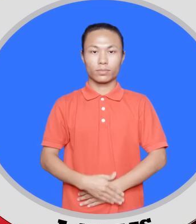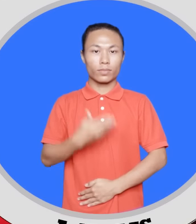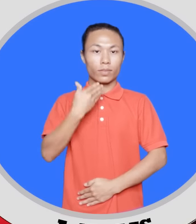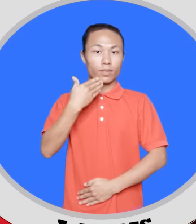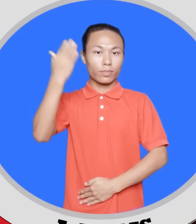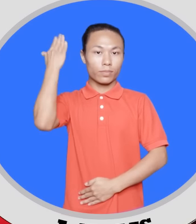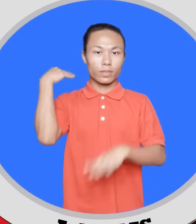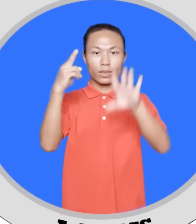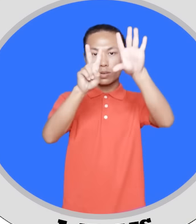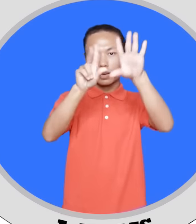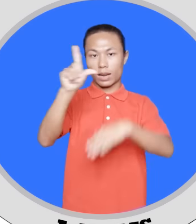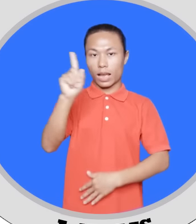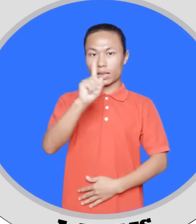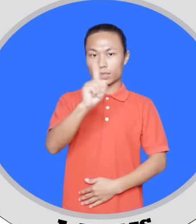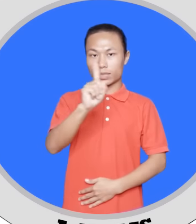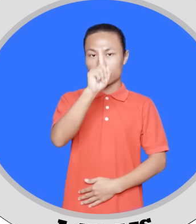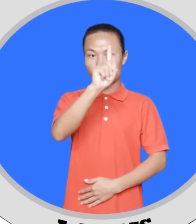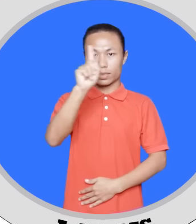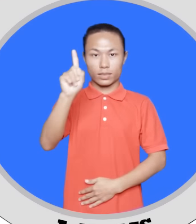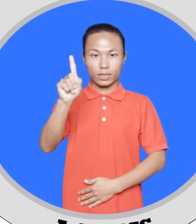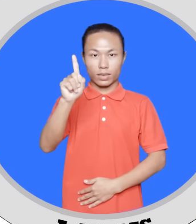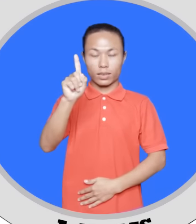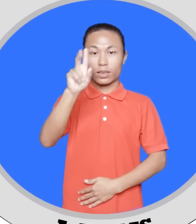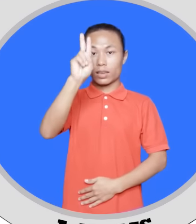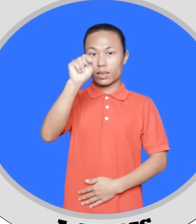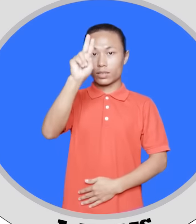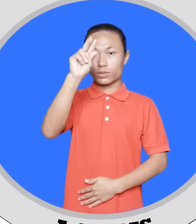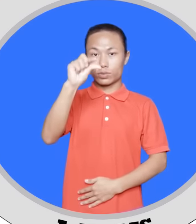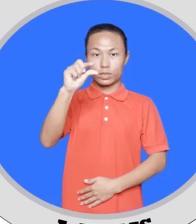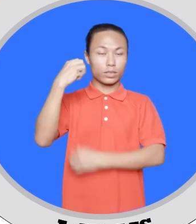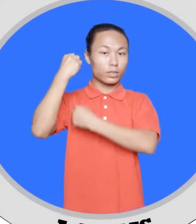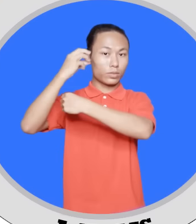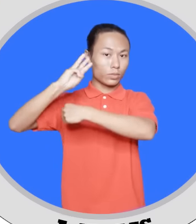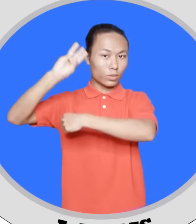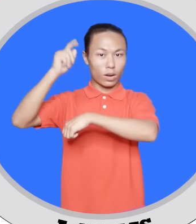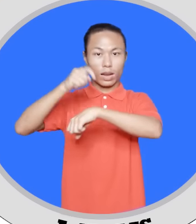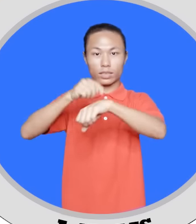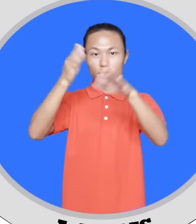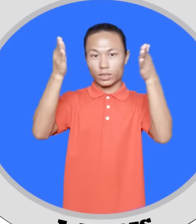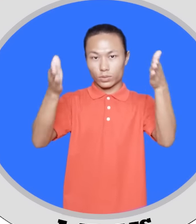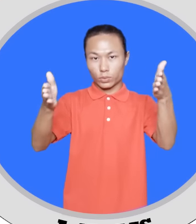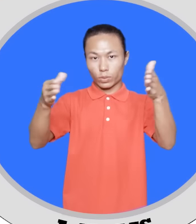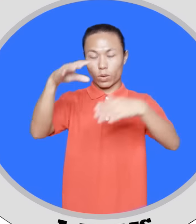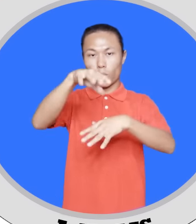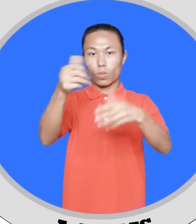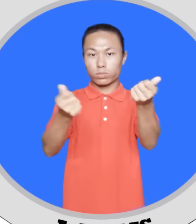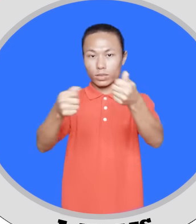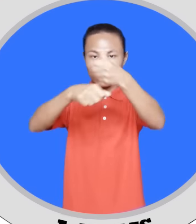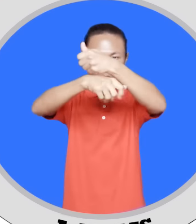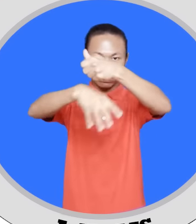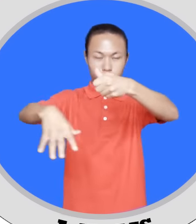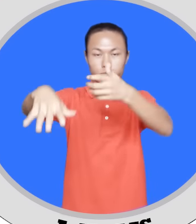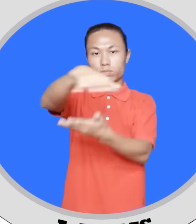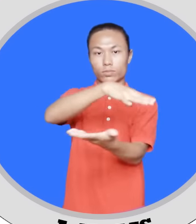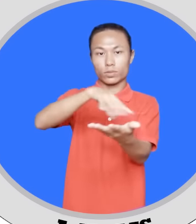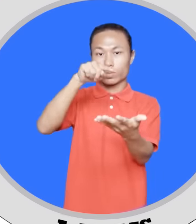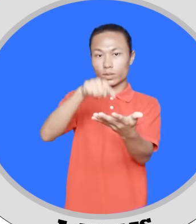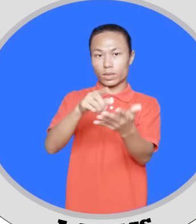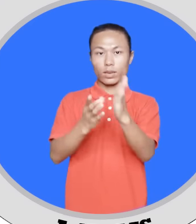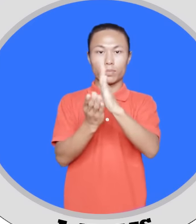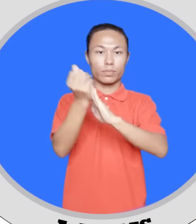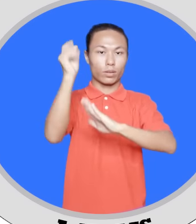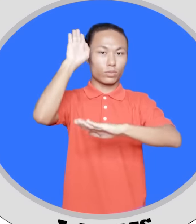ဖက်စစ်ကောင်စီပြုတ်ကြရေးအချိန်မြင့်ဆောင်ရွက်နေချိန်မှာထောက်ပို့ကဏ္ဍနဲ့အကူအညီတွေချက်ချင်းပေးအပ်နိုင်ရေးအသင့်ပြင်ထားကြဖို့